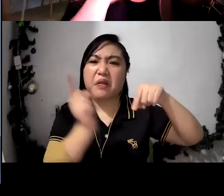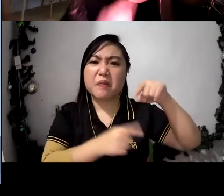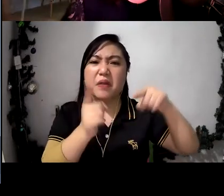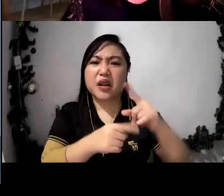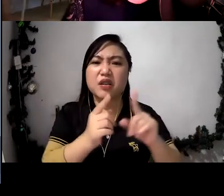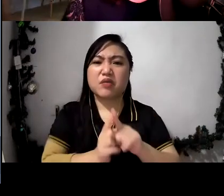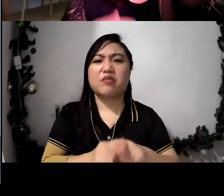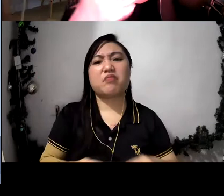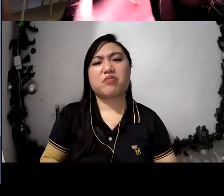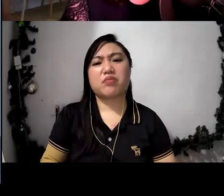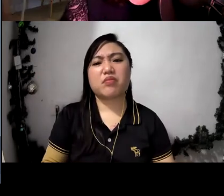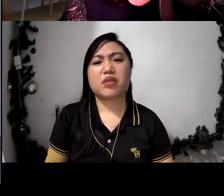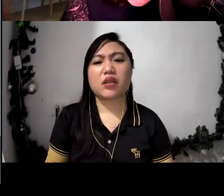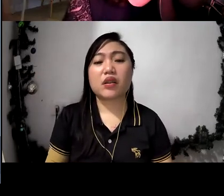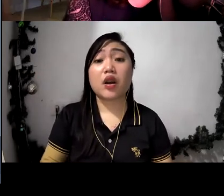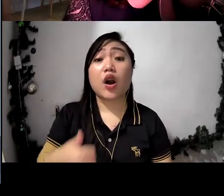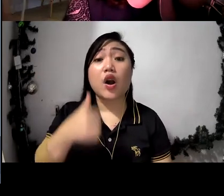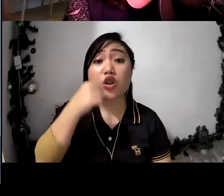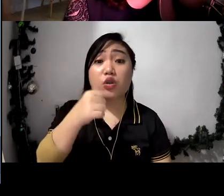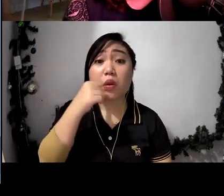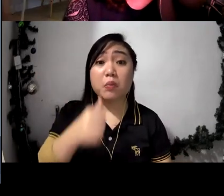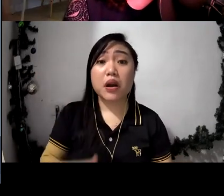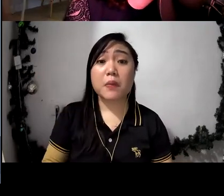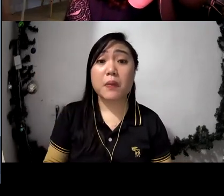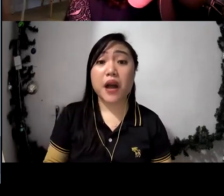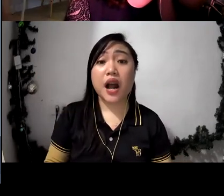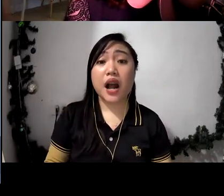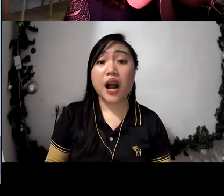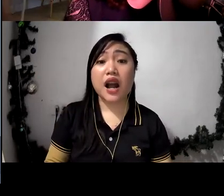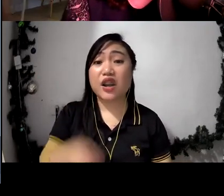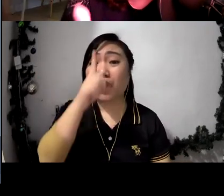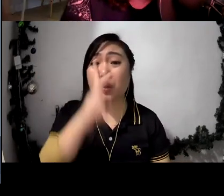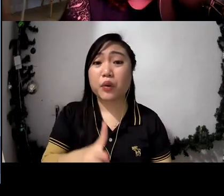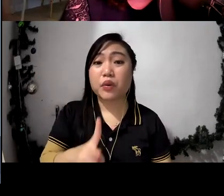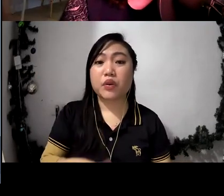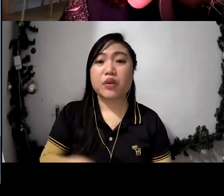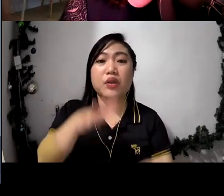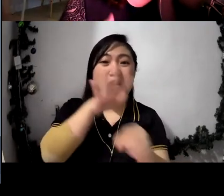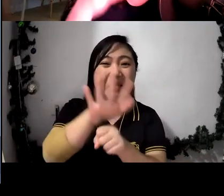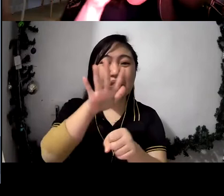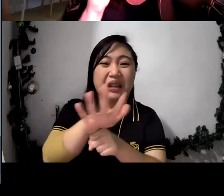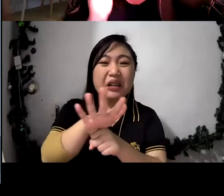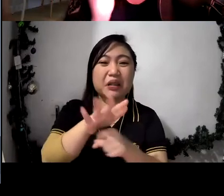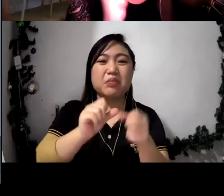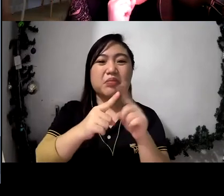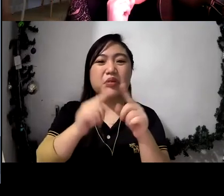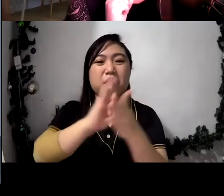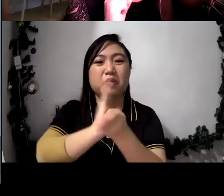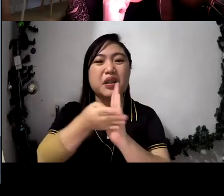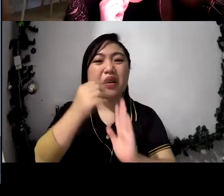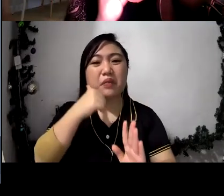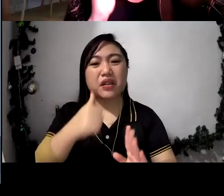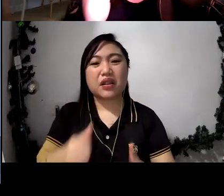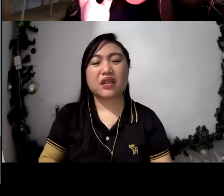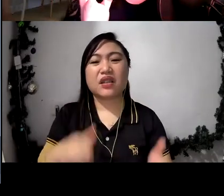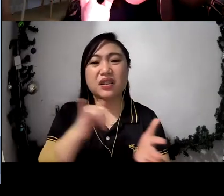mga ganyan, ano. O yung mga babae, no, na lesbiana, for example, i-rape para maging babae, no. So those are, you know,